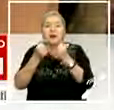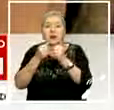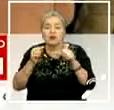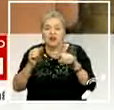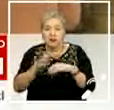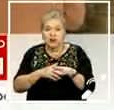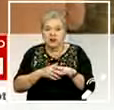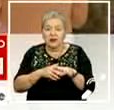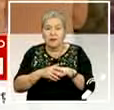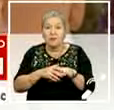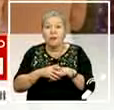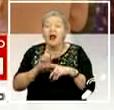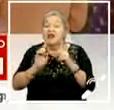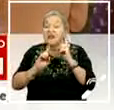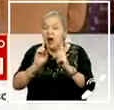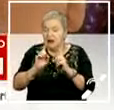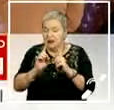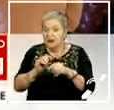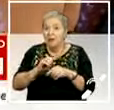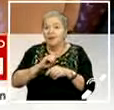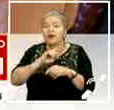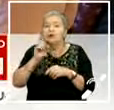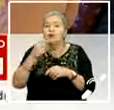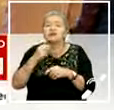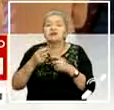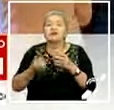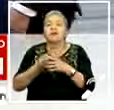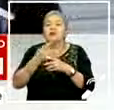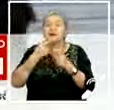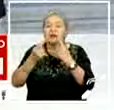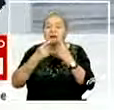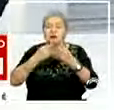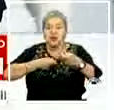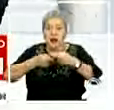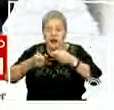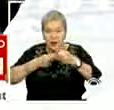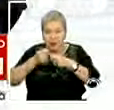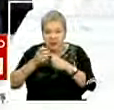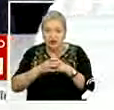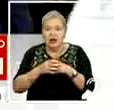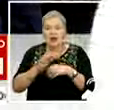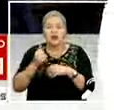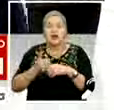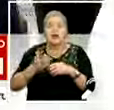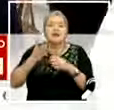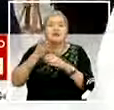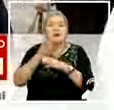portofoliu, în cazul în care nu se vor mai relua aceste negocieri, ci se va merge pe